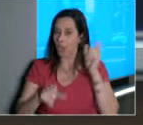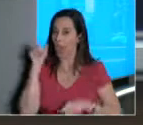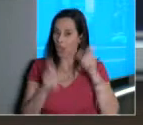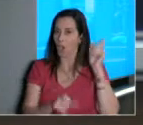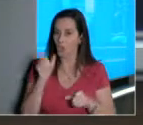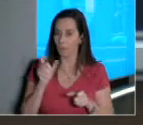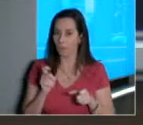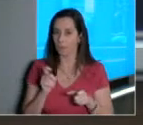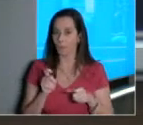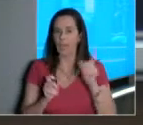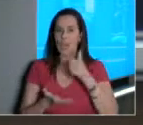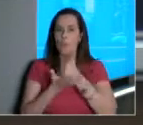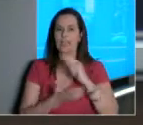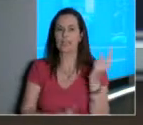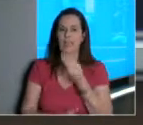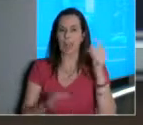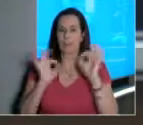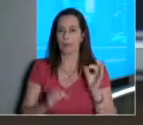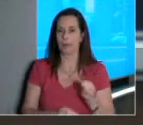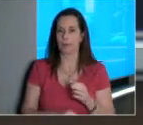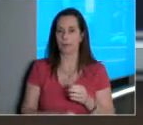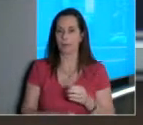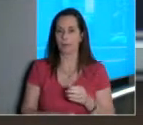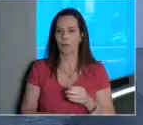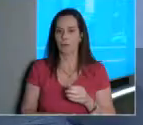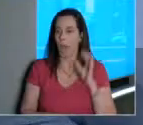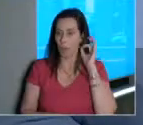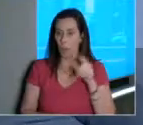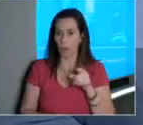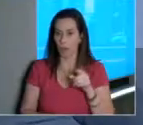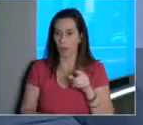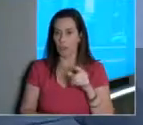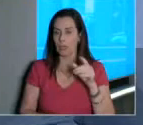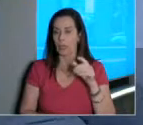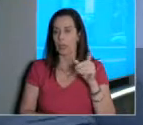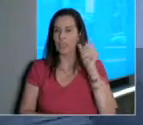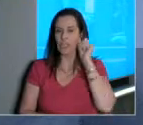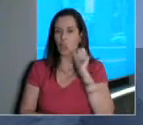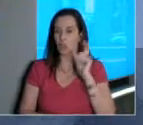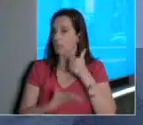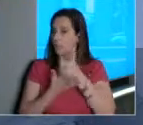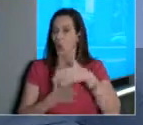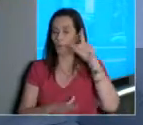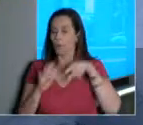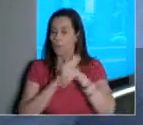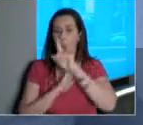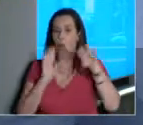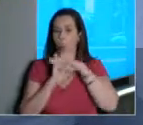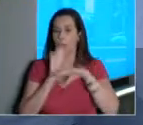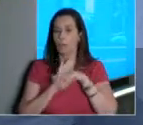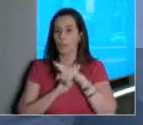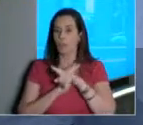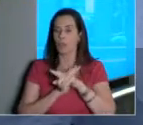אנשים, למשל... היא לא מייצגת את הכלל בכלל, הבחורה הזאת. הבחורה הזאת היא קודם כל מסודן. היא לא מייצגת את רוב המסתננים הבלתי חוקיים